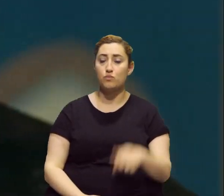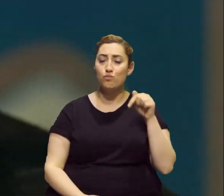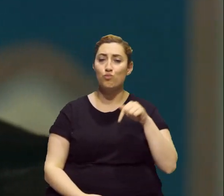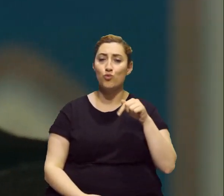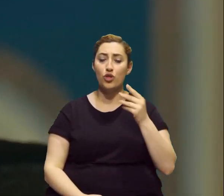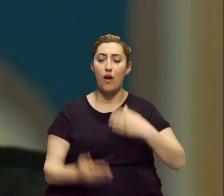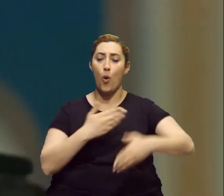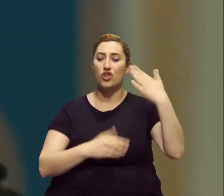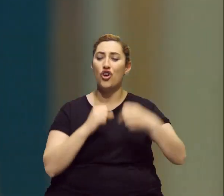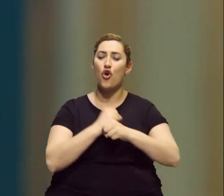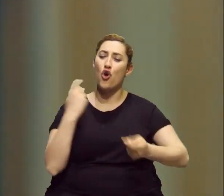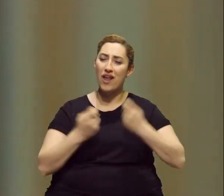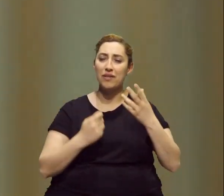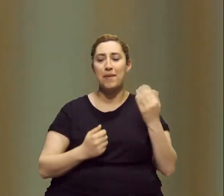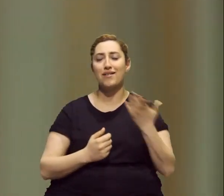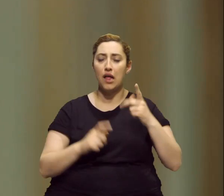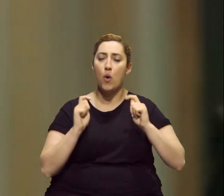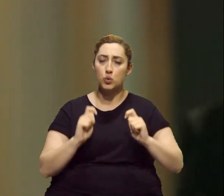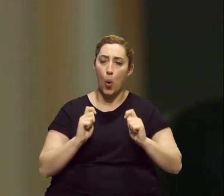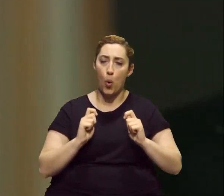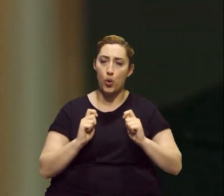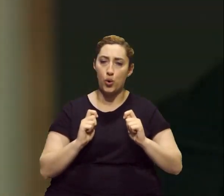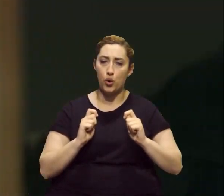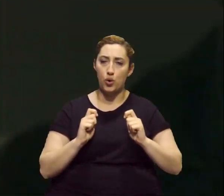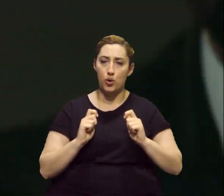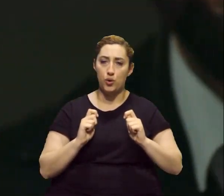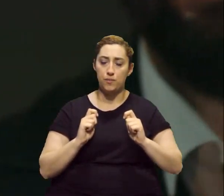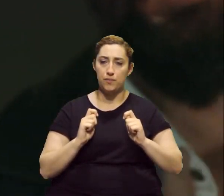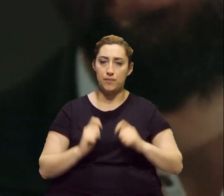Bu daha önceki görevlerinizden biraz daha zor bir görev.